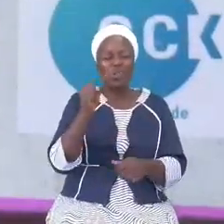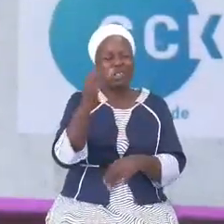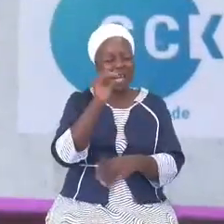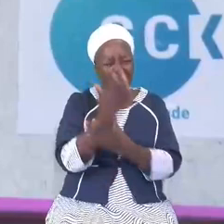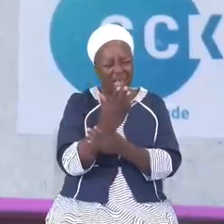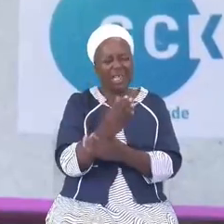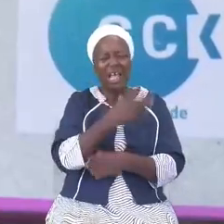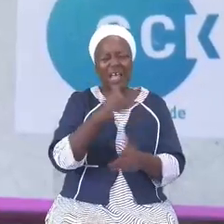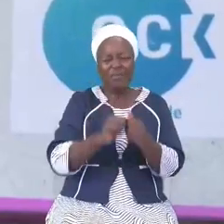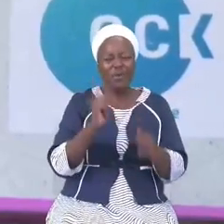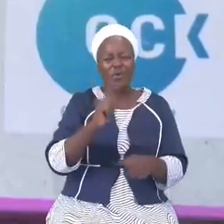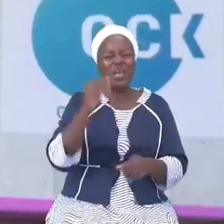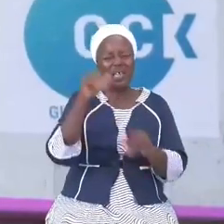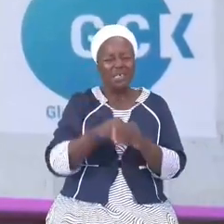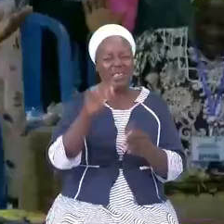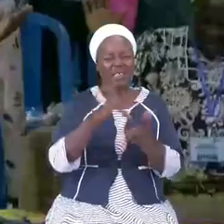de Jésus.